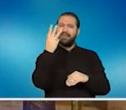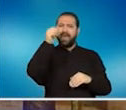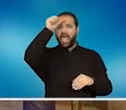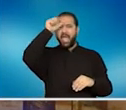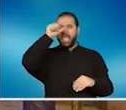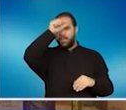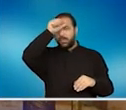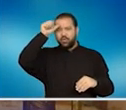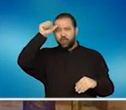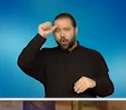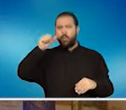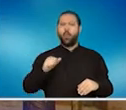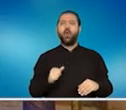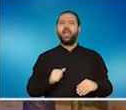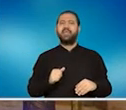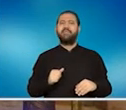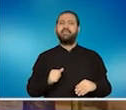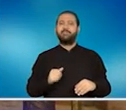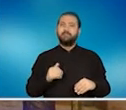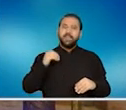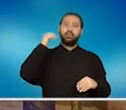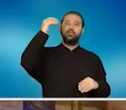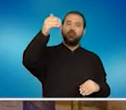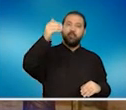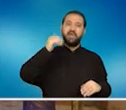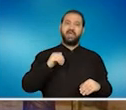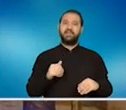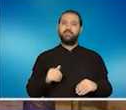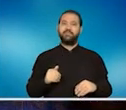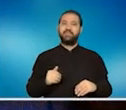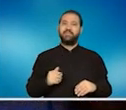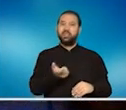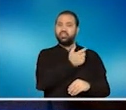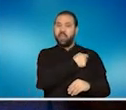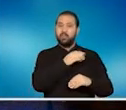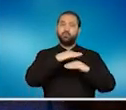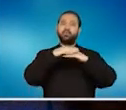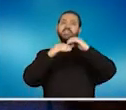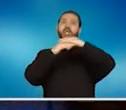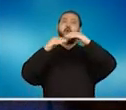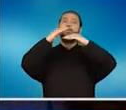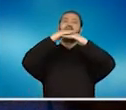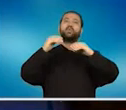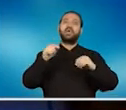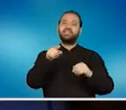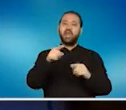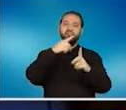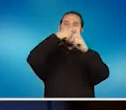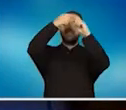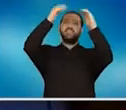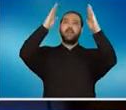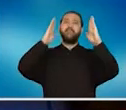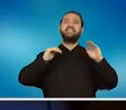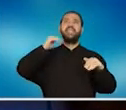Mețianu. Miron Romanu a adăugat și el, dar Ioan Mețianu a reușit să construiască catedrala